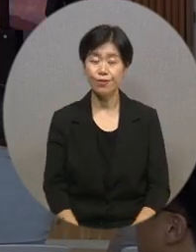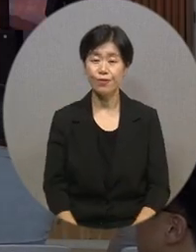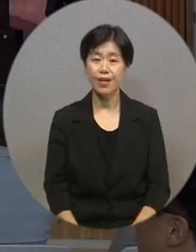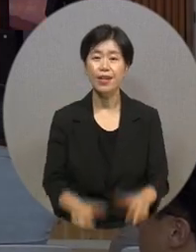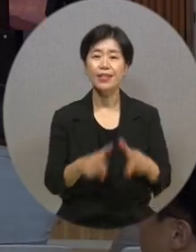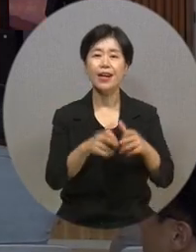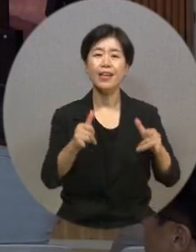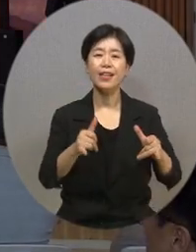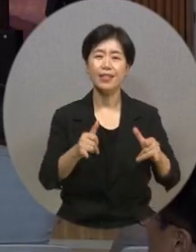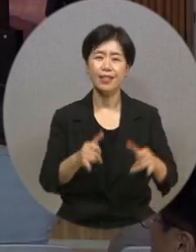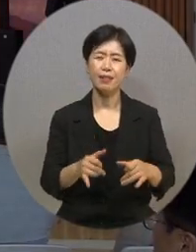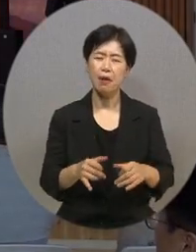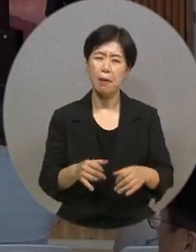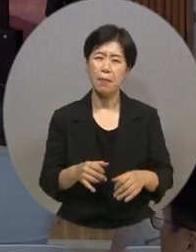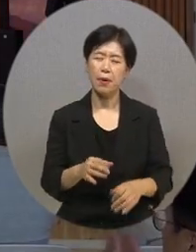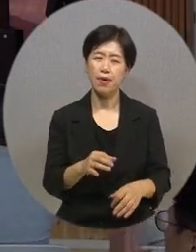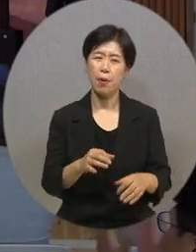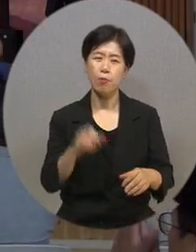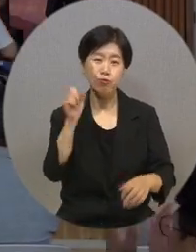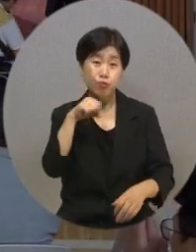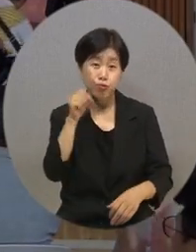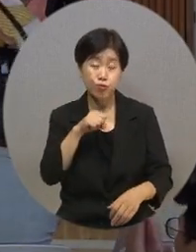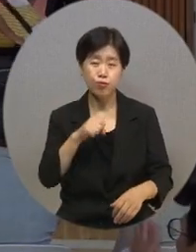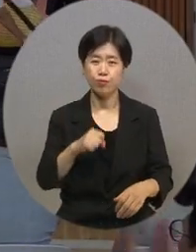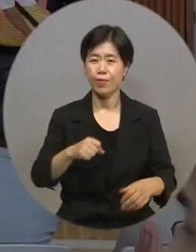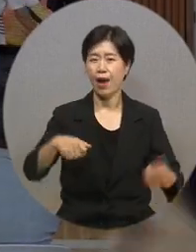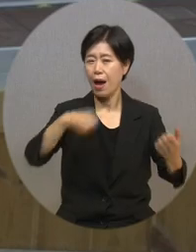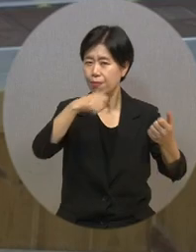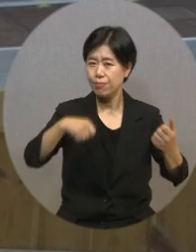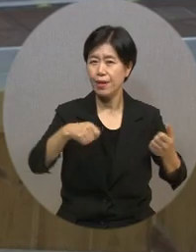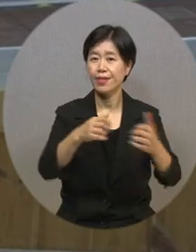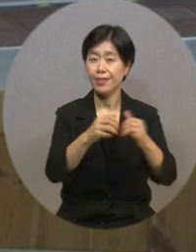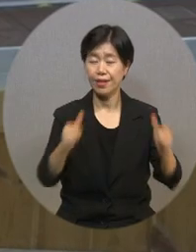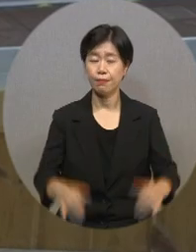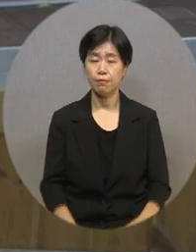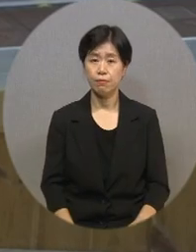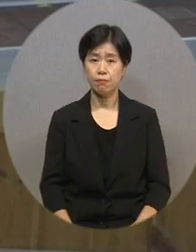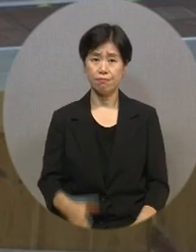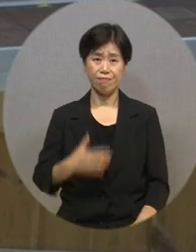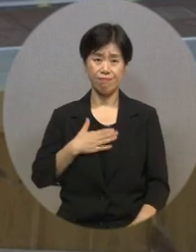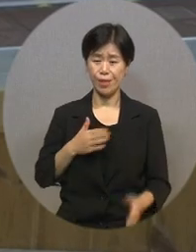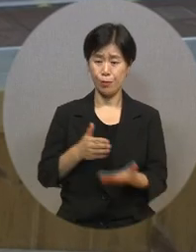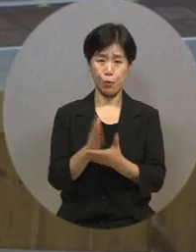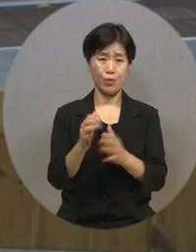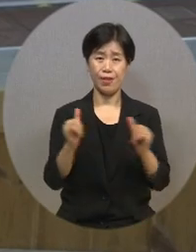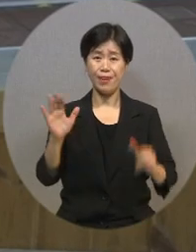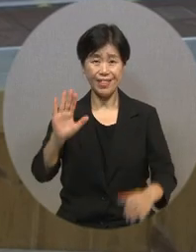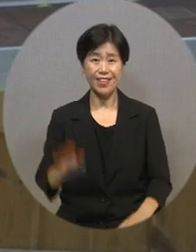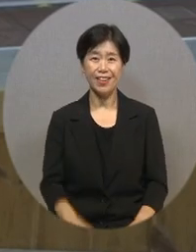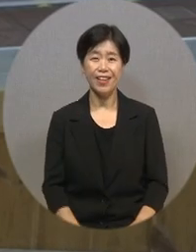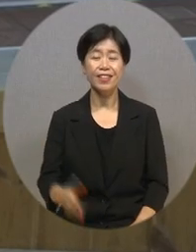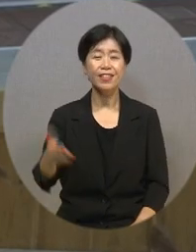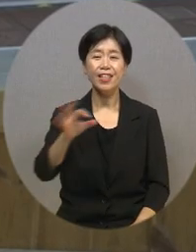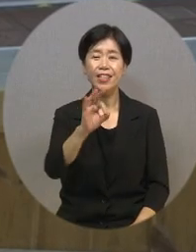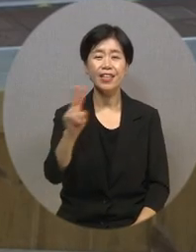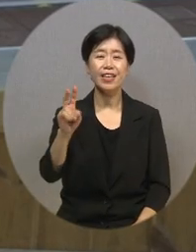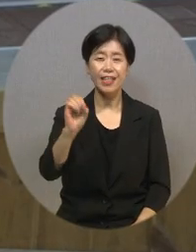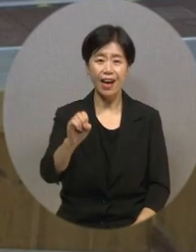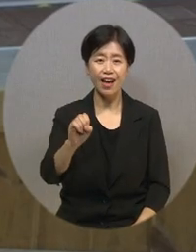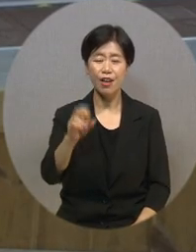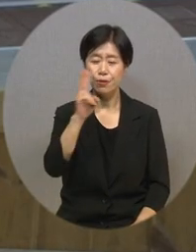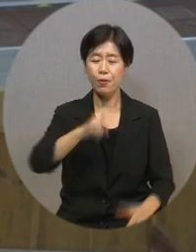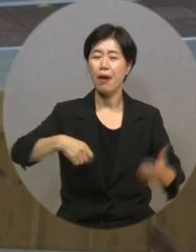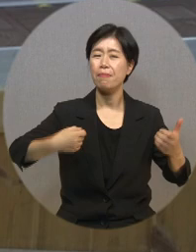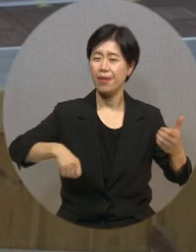아마추어 음악가들입니다. 공연에 필요한 준비도 직접 합니다. 전문가는 아니지만 양철수 밴드라는 것을 결성하여